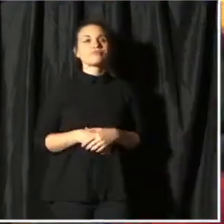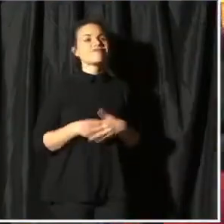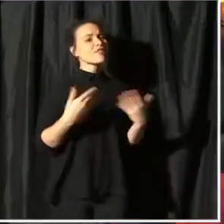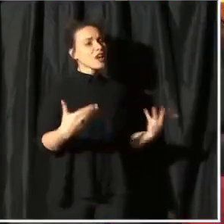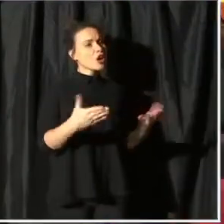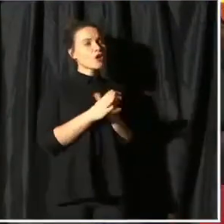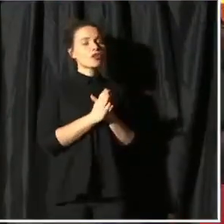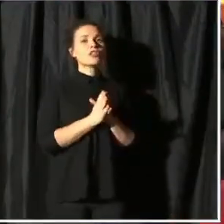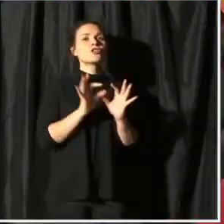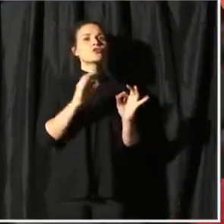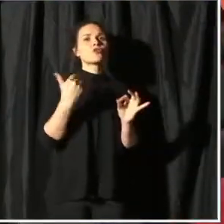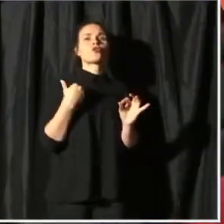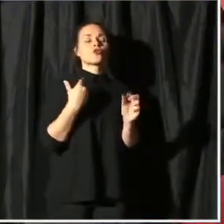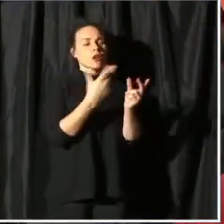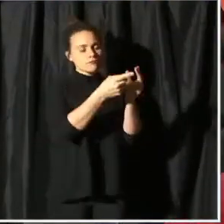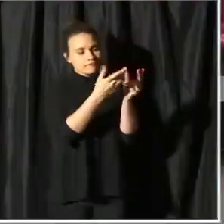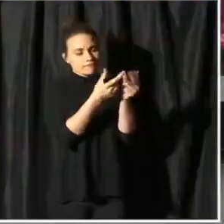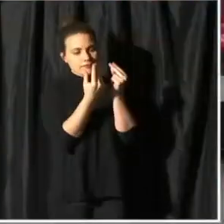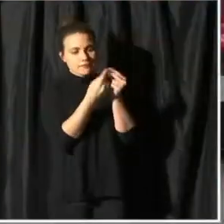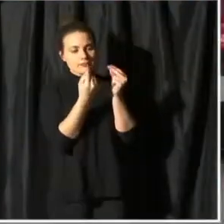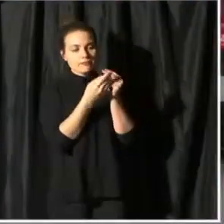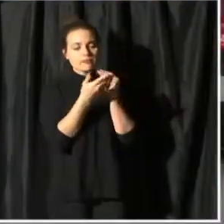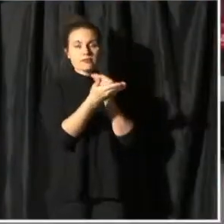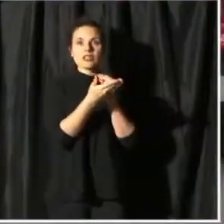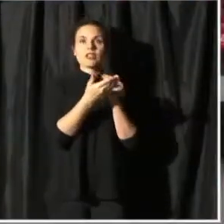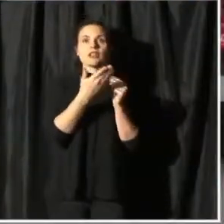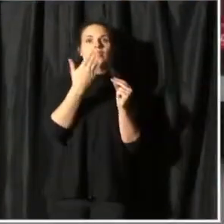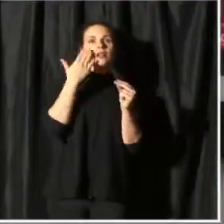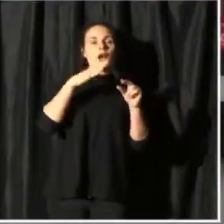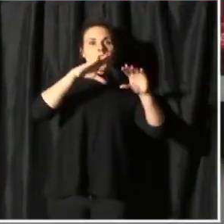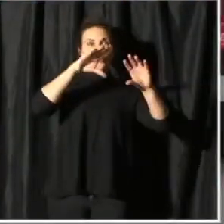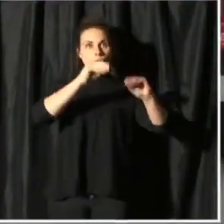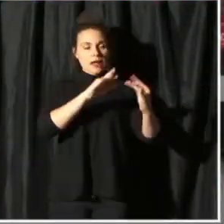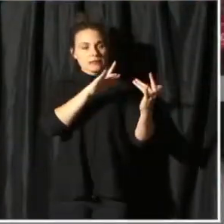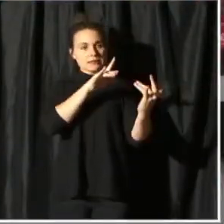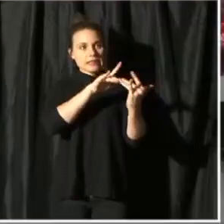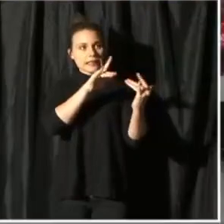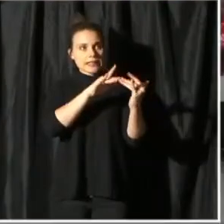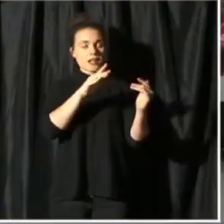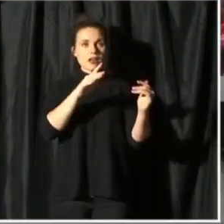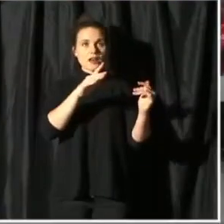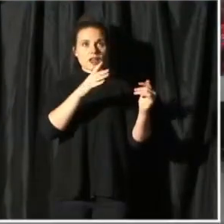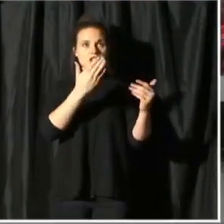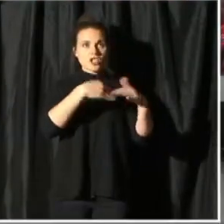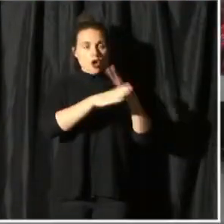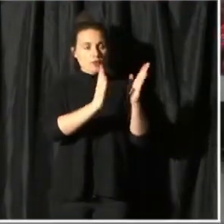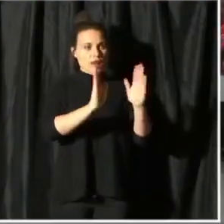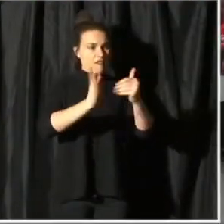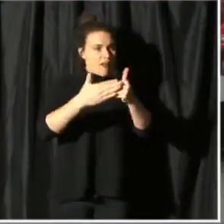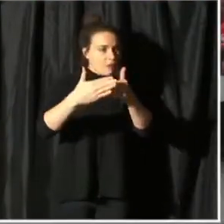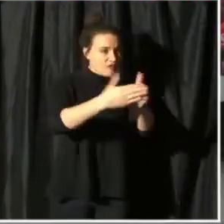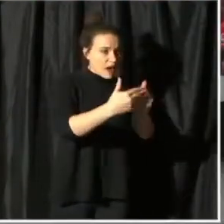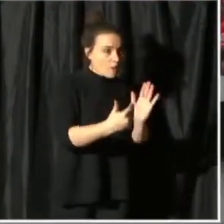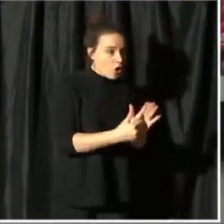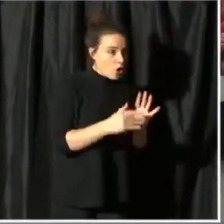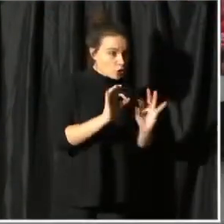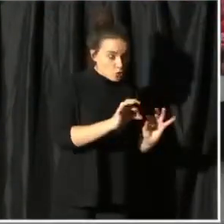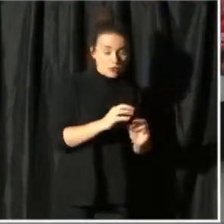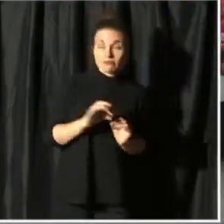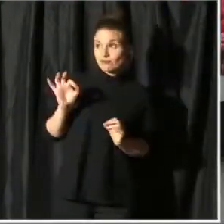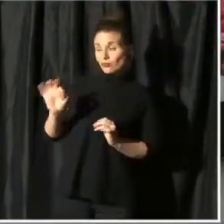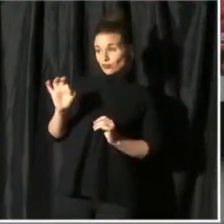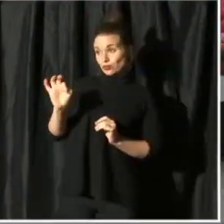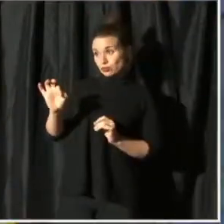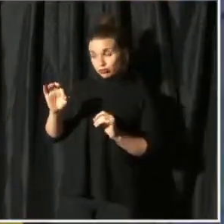disons tout à l'heure tu me disais que là les lits ont continué à avoir des fermetures de lits aujourd'hui c'est ça oui il ya des fermetures